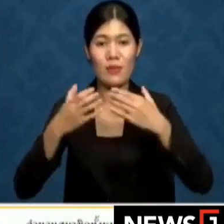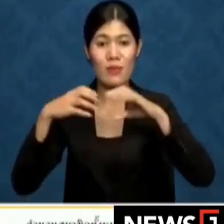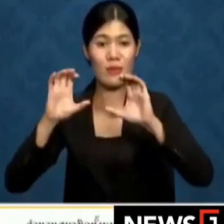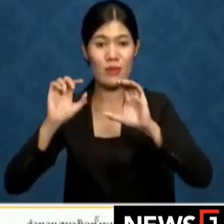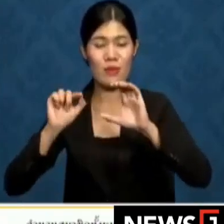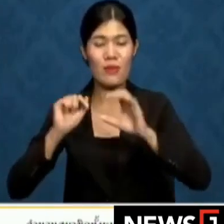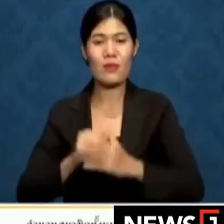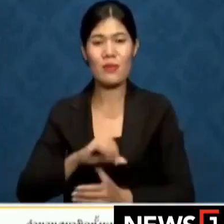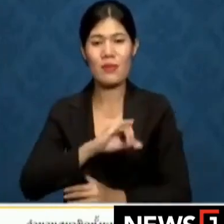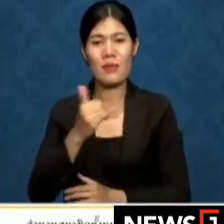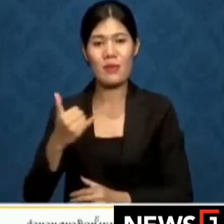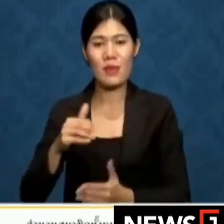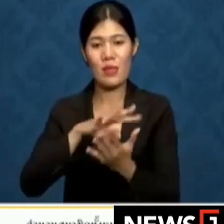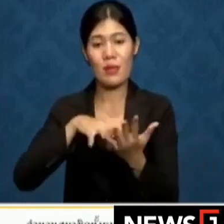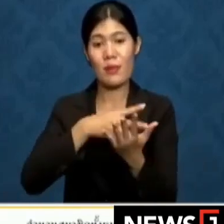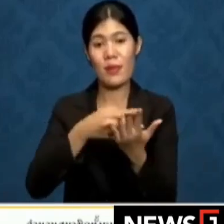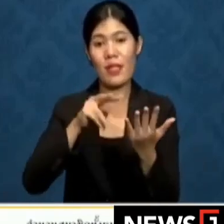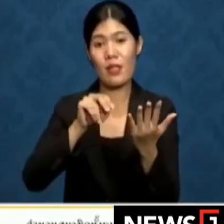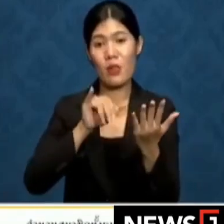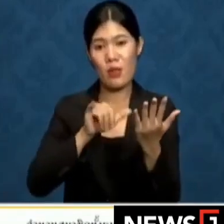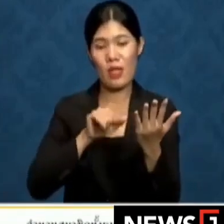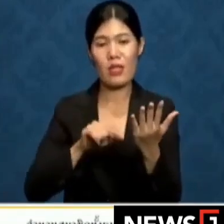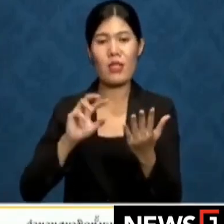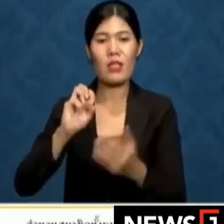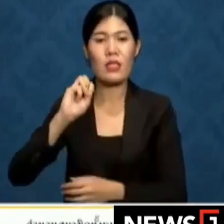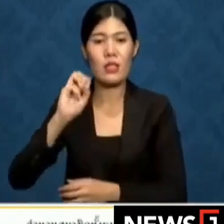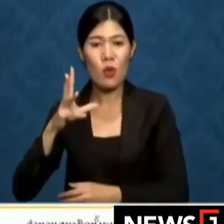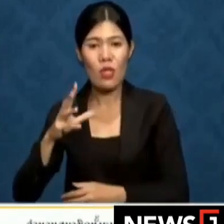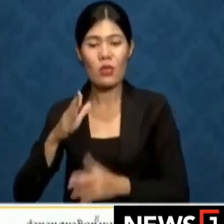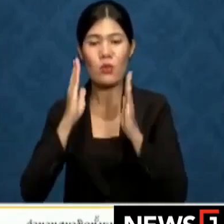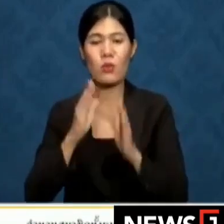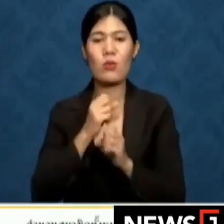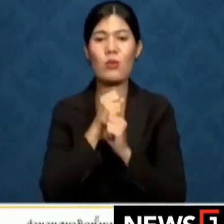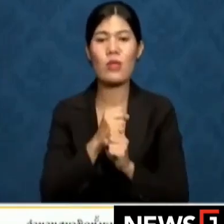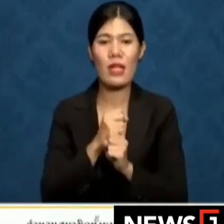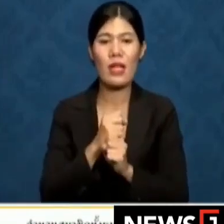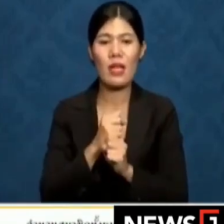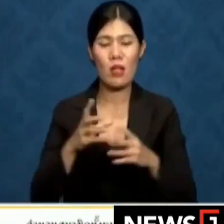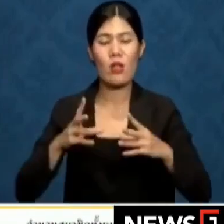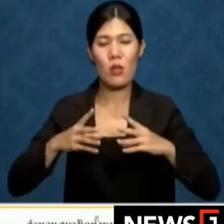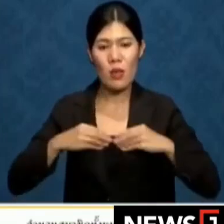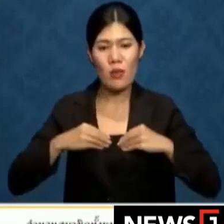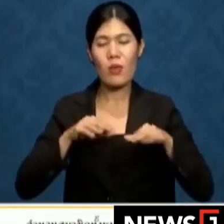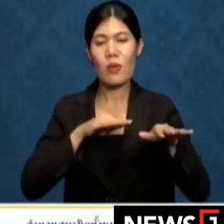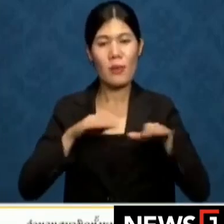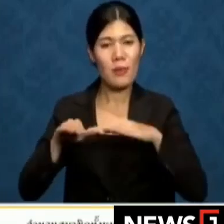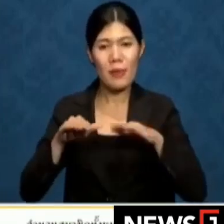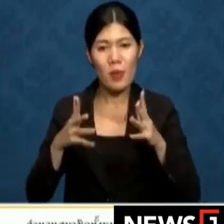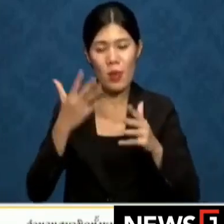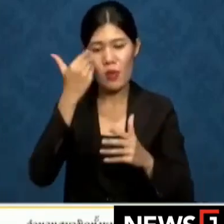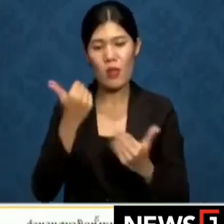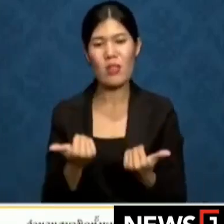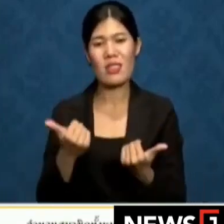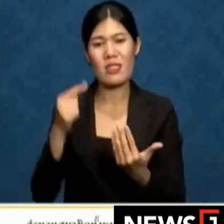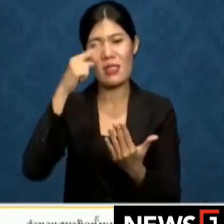คะการกู้ที่เพิ่มขึ้นนนั้นก็เป็นแค่การกู้ชั่วคราวเพื่อมาดำเนินโครงการดิจิทอล walletสิ่งที่กลัวว่าหาก